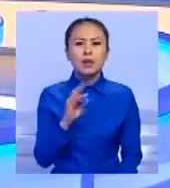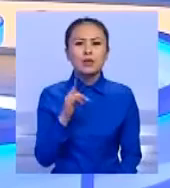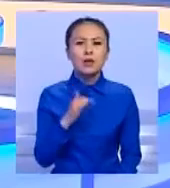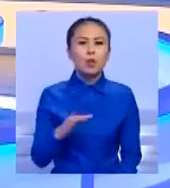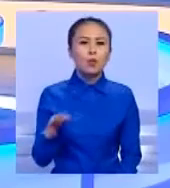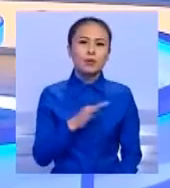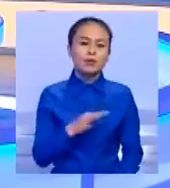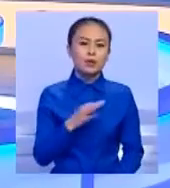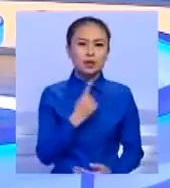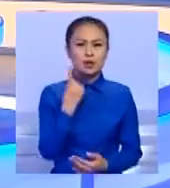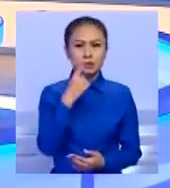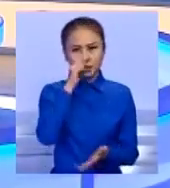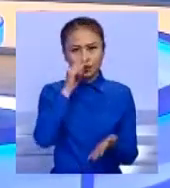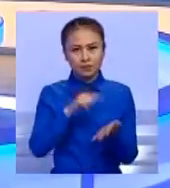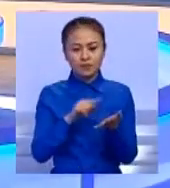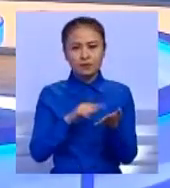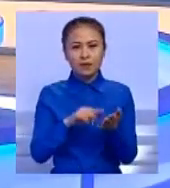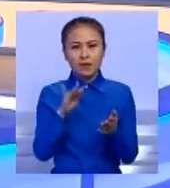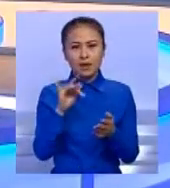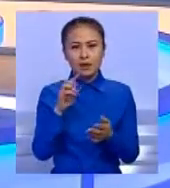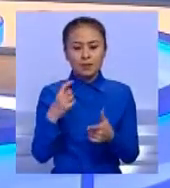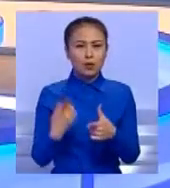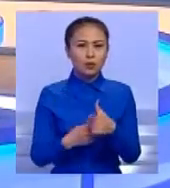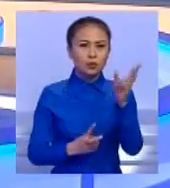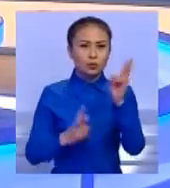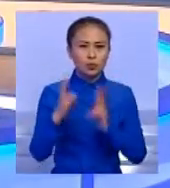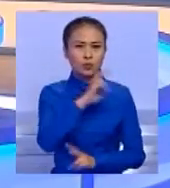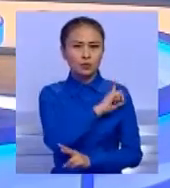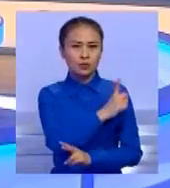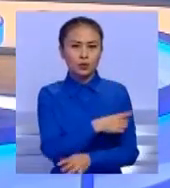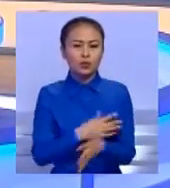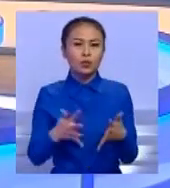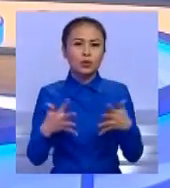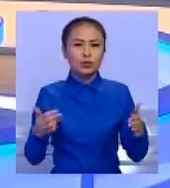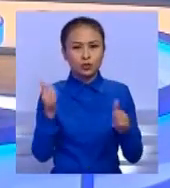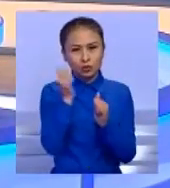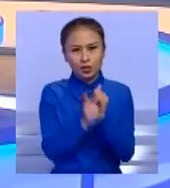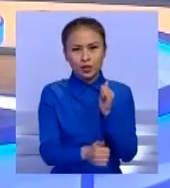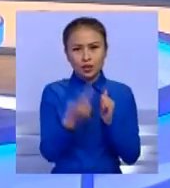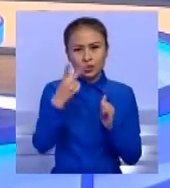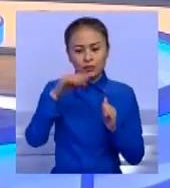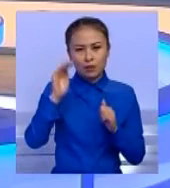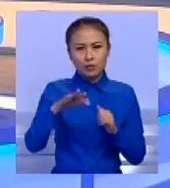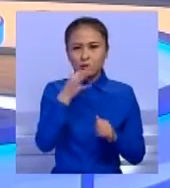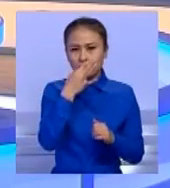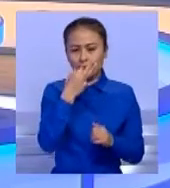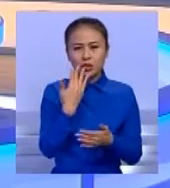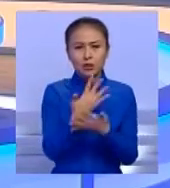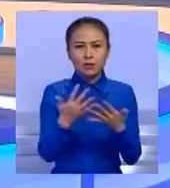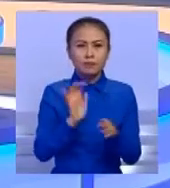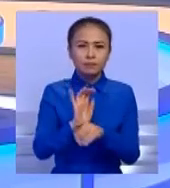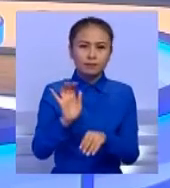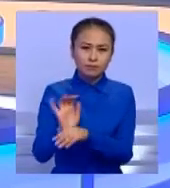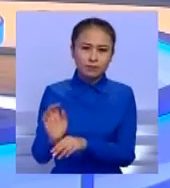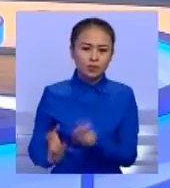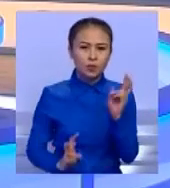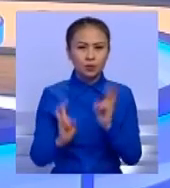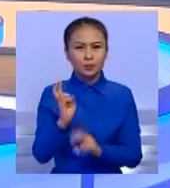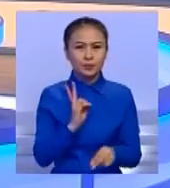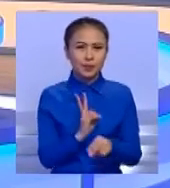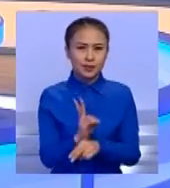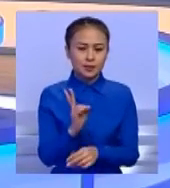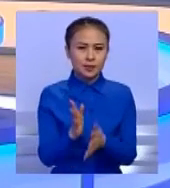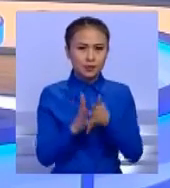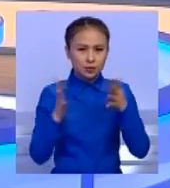Маңғыстау облысындағы жалғыз құс фермасы биыл өндірістік қуатын арттыруды көздеп отыр. Күн сайын 20 мың жұмыртқа шығаратын кәсіпорын